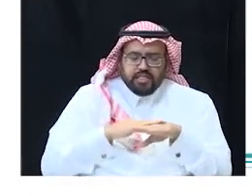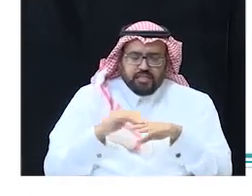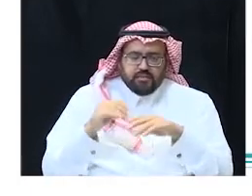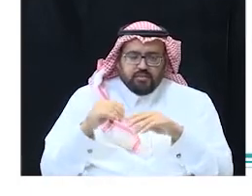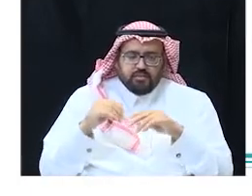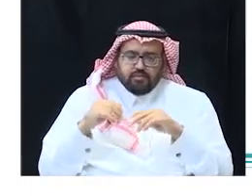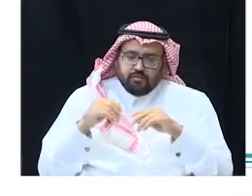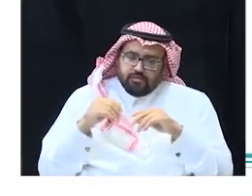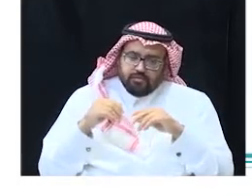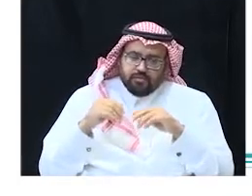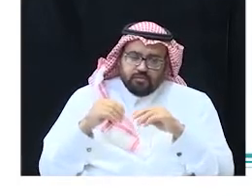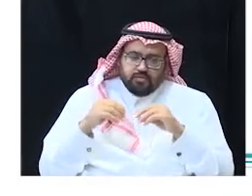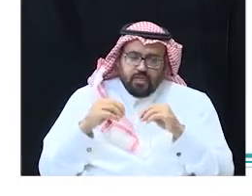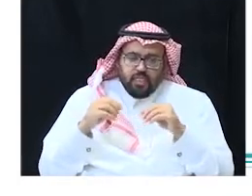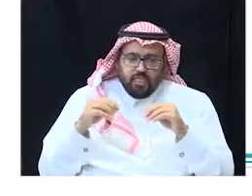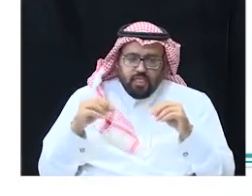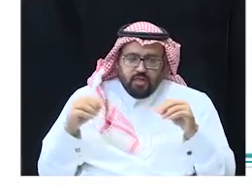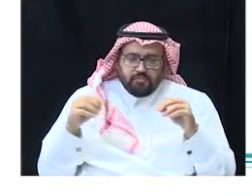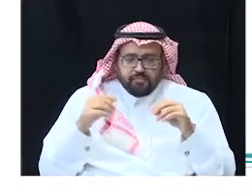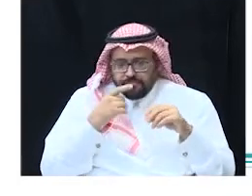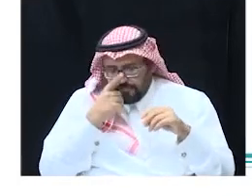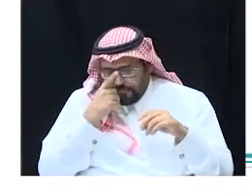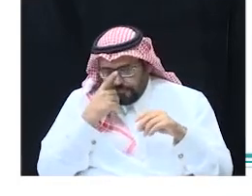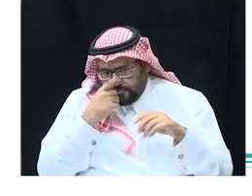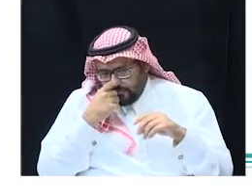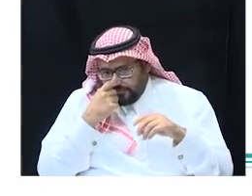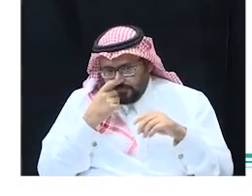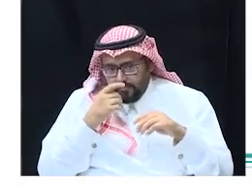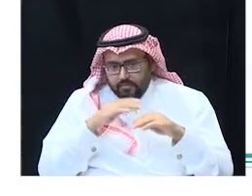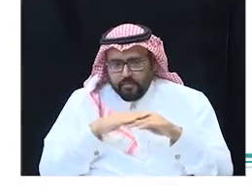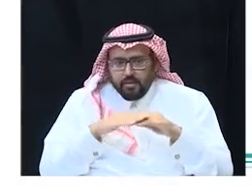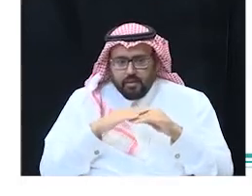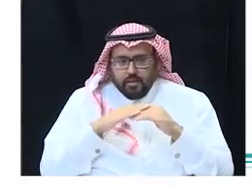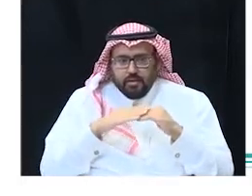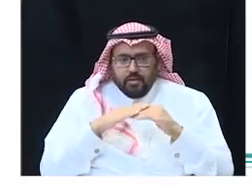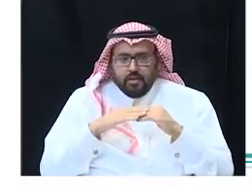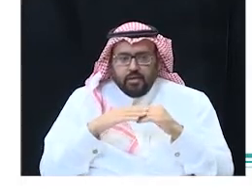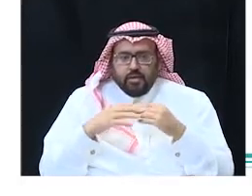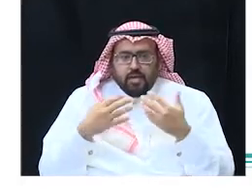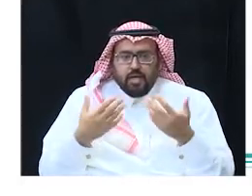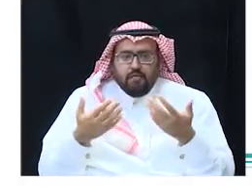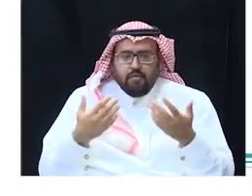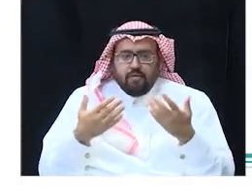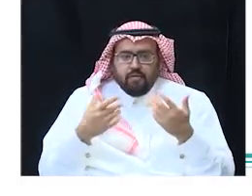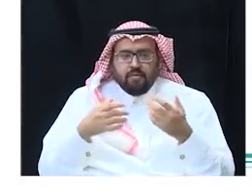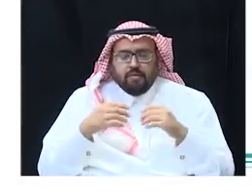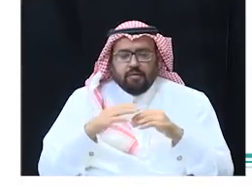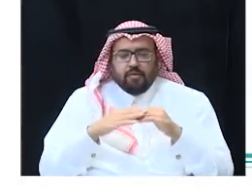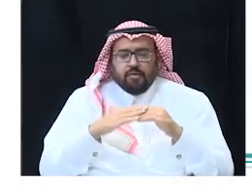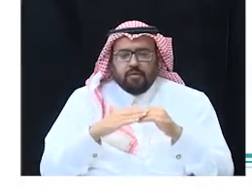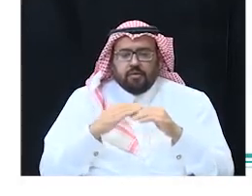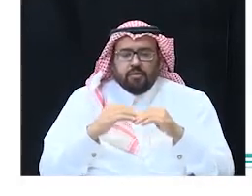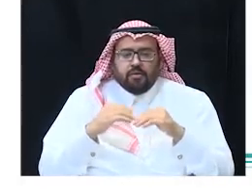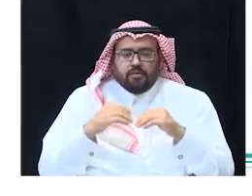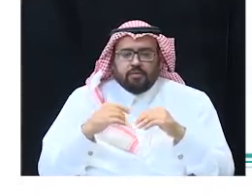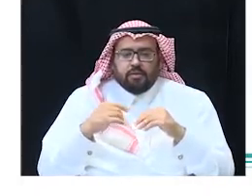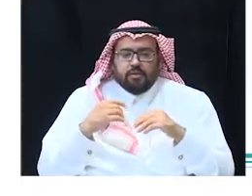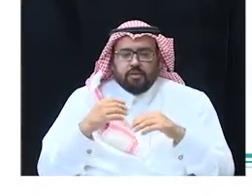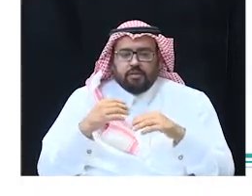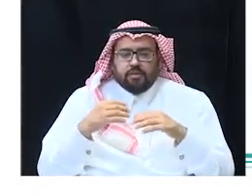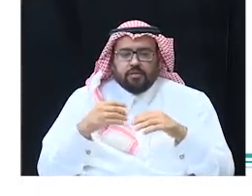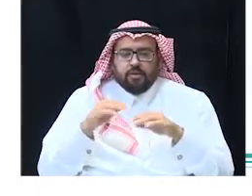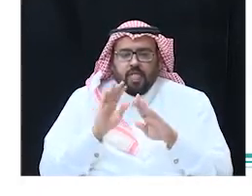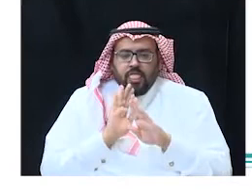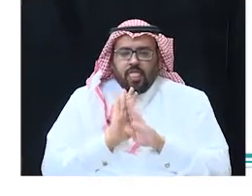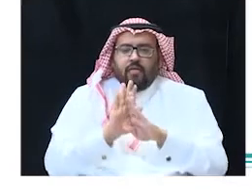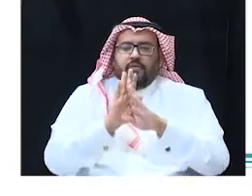السطوح الخشنة، بينما الناعمة تكون عليها إيش؟ قوة الاحتكاك بسيطة وليست